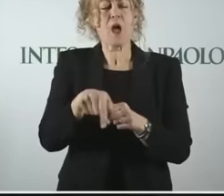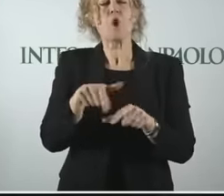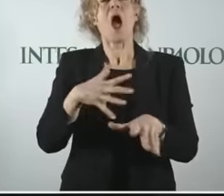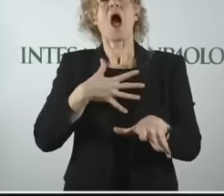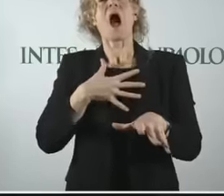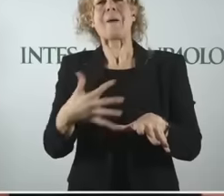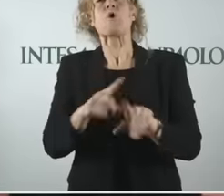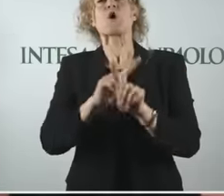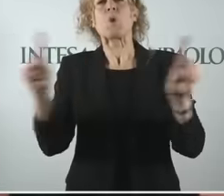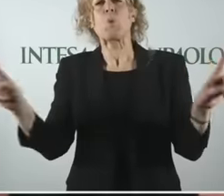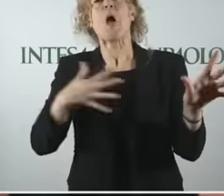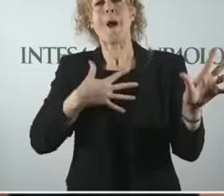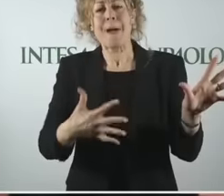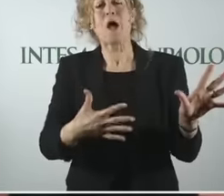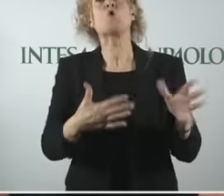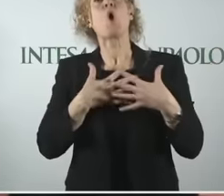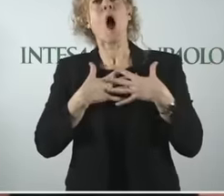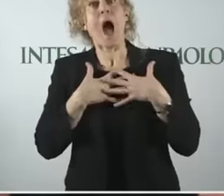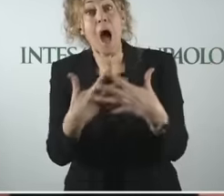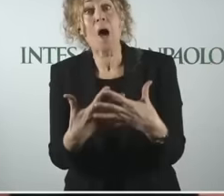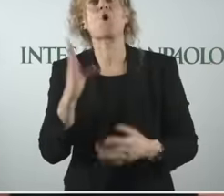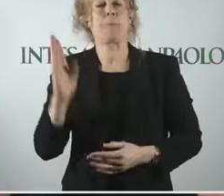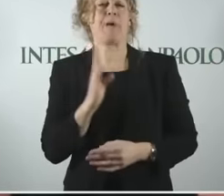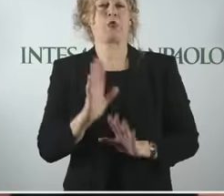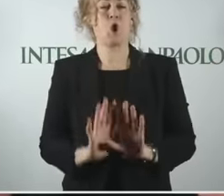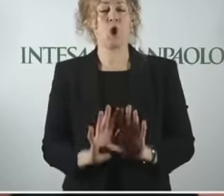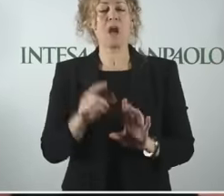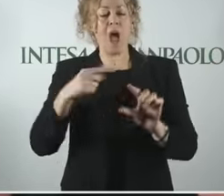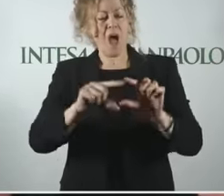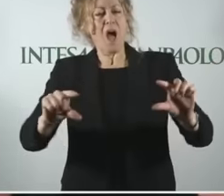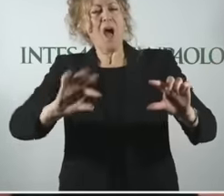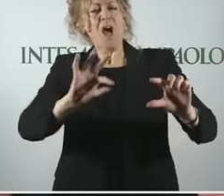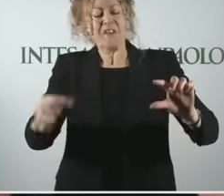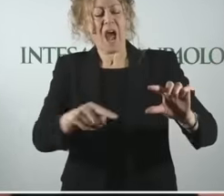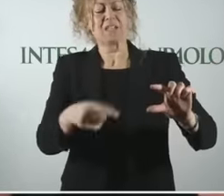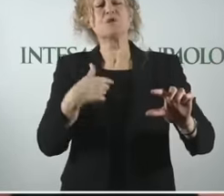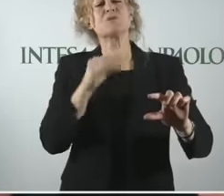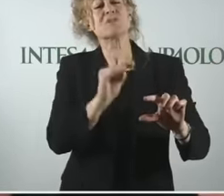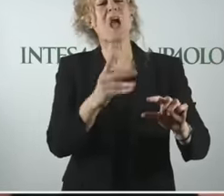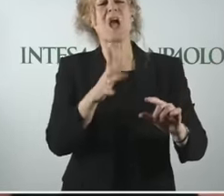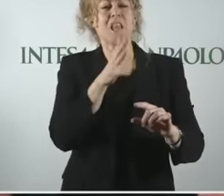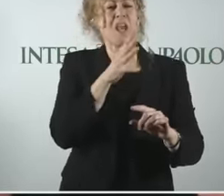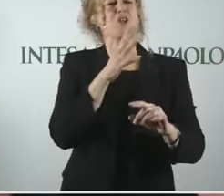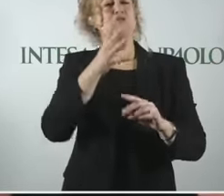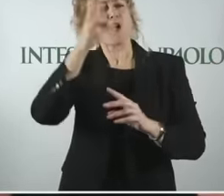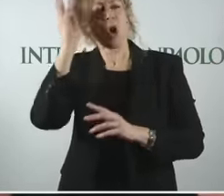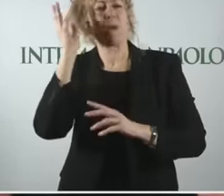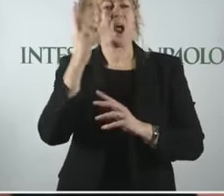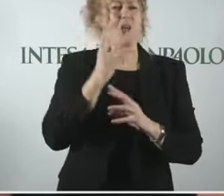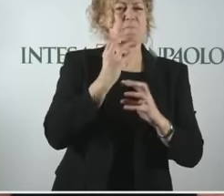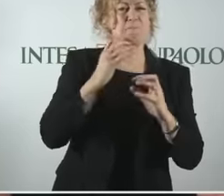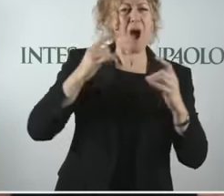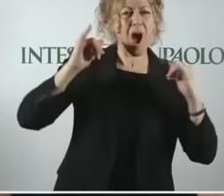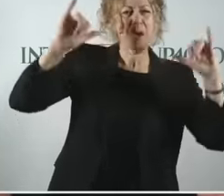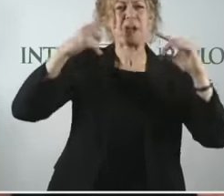l'amato Mar perdona Vorrei chiederle come si amava nel corso della storia Greci Romani barbari invasori